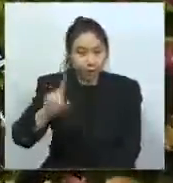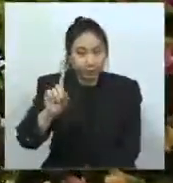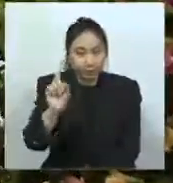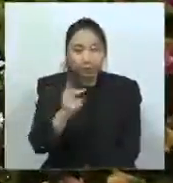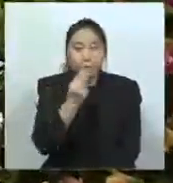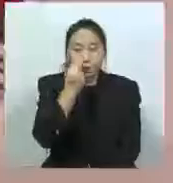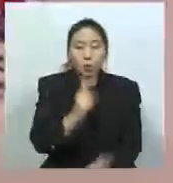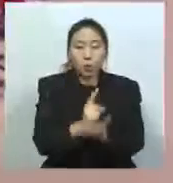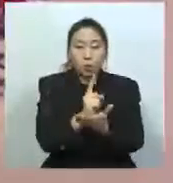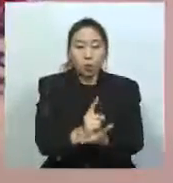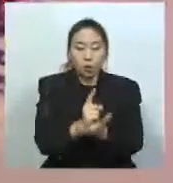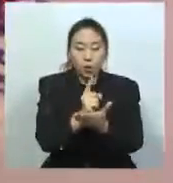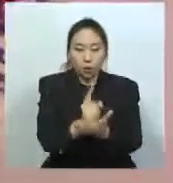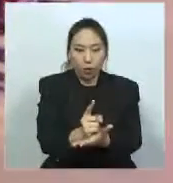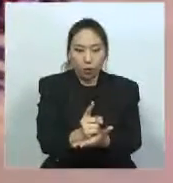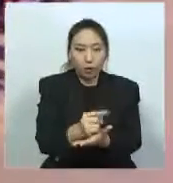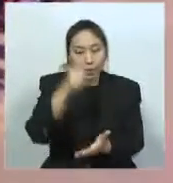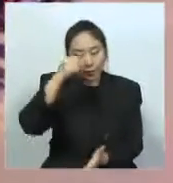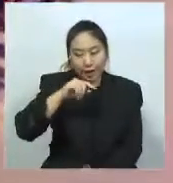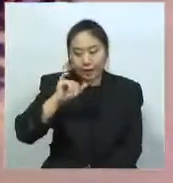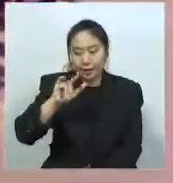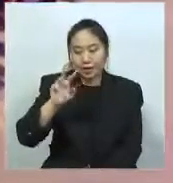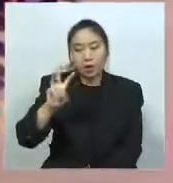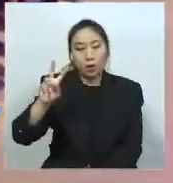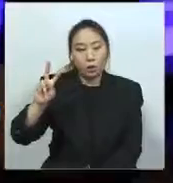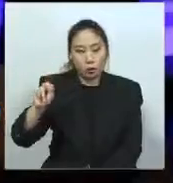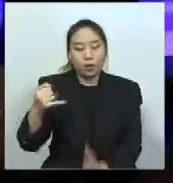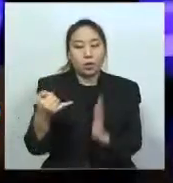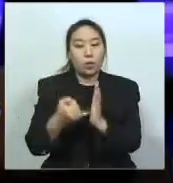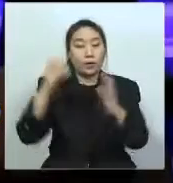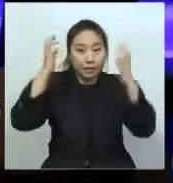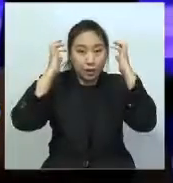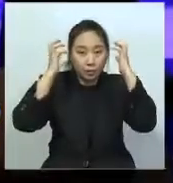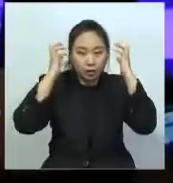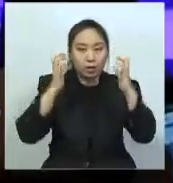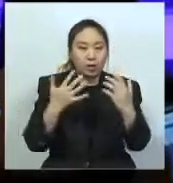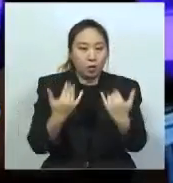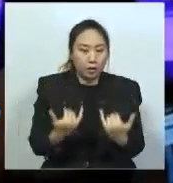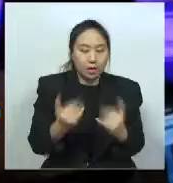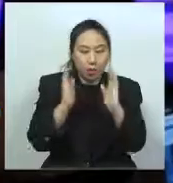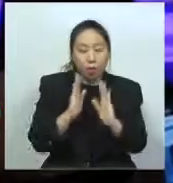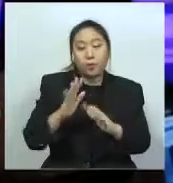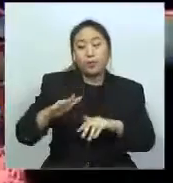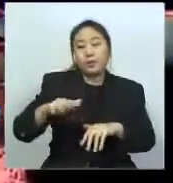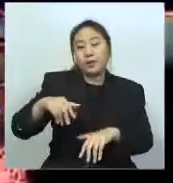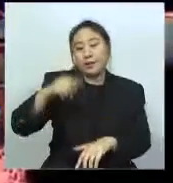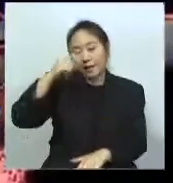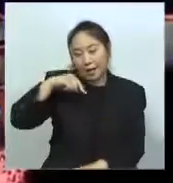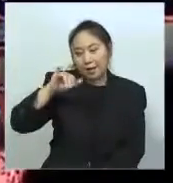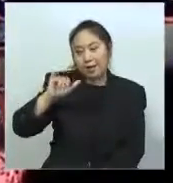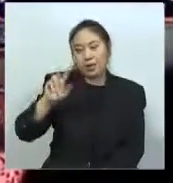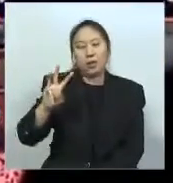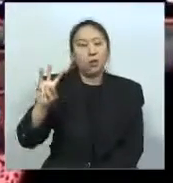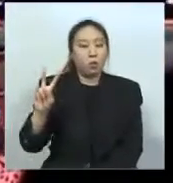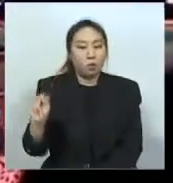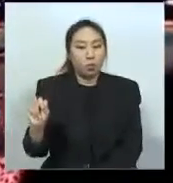ไปดูงานลอยกระทงยี่เป็งไทยยวนอันนี้จัดที่สระบุรีนะคะในงานนี้ลูกหลานไทยยวนทั้งในตำบลดาวเรือง